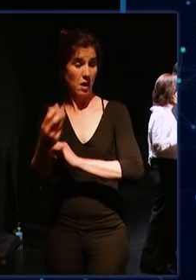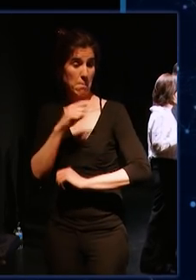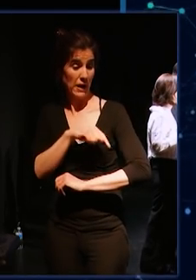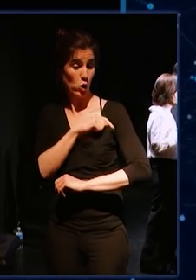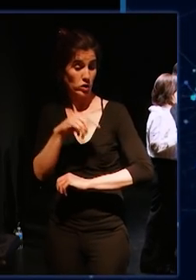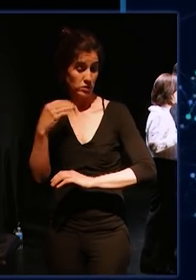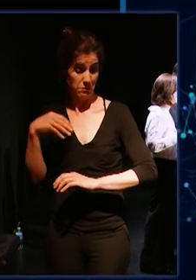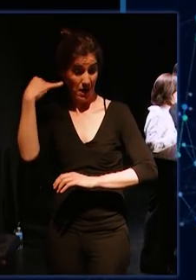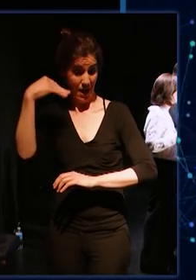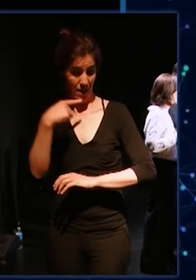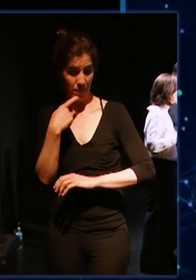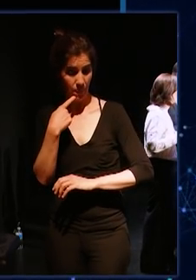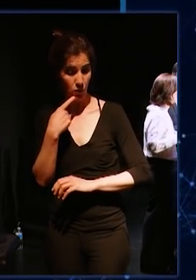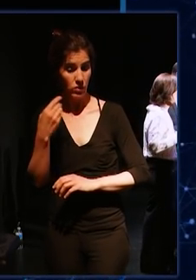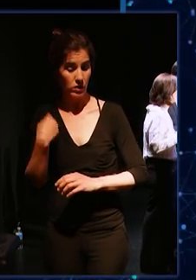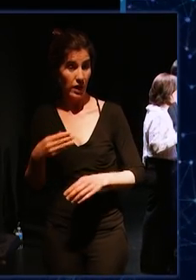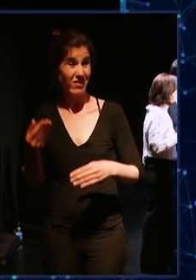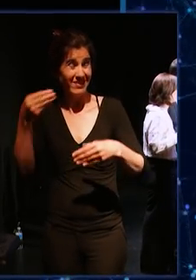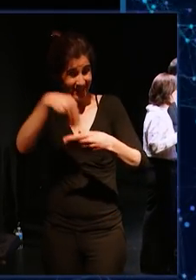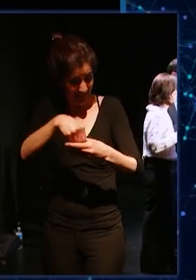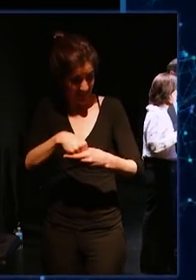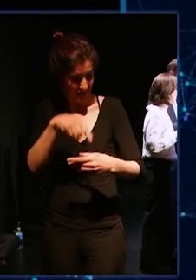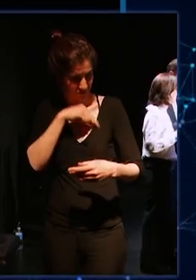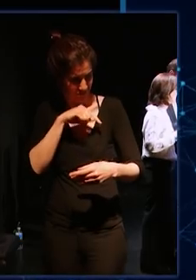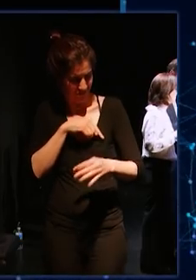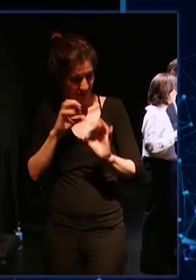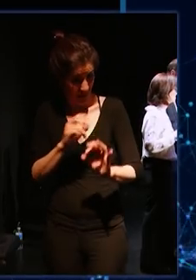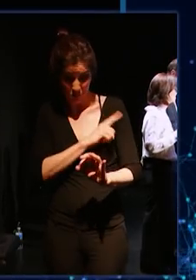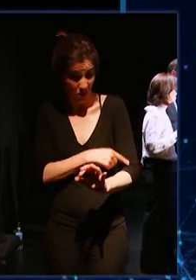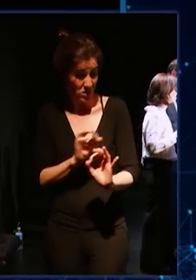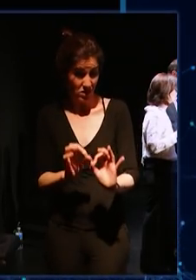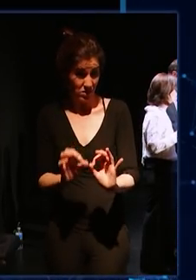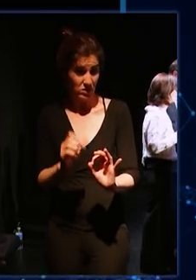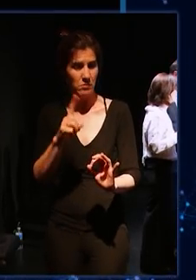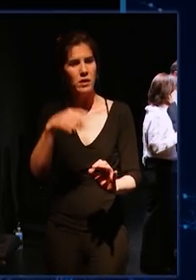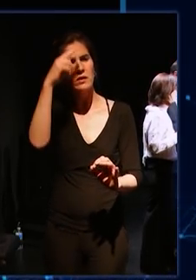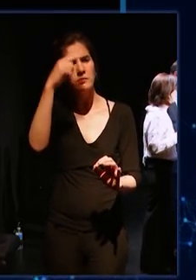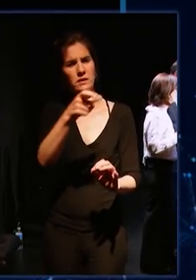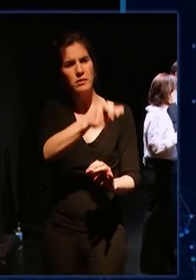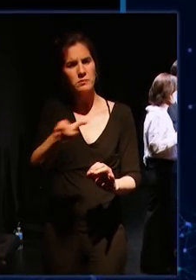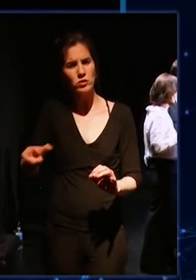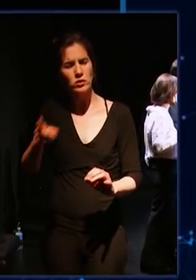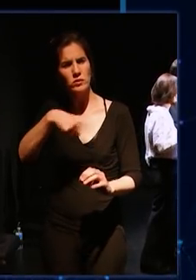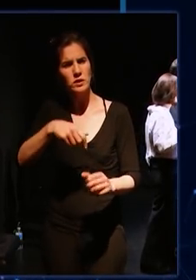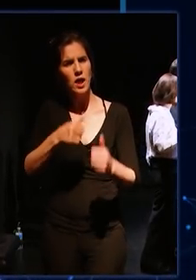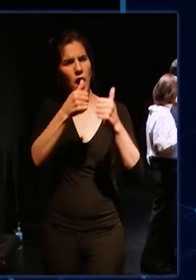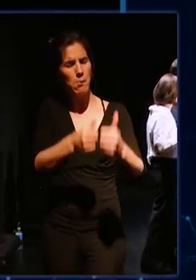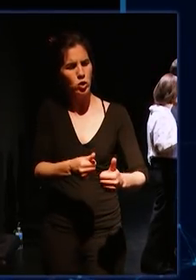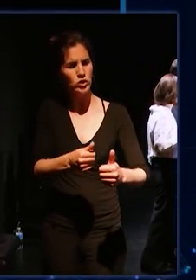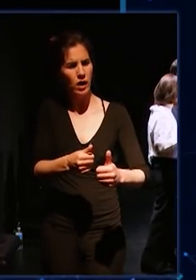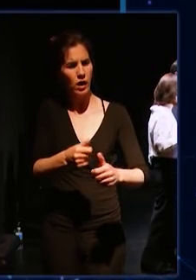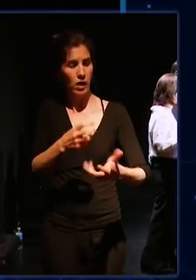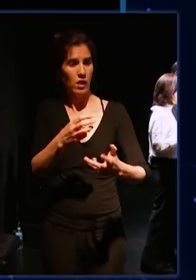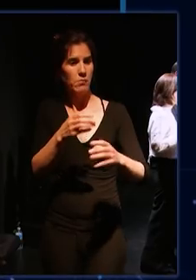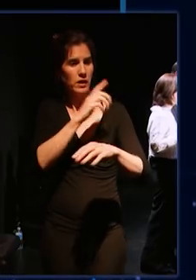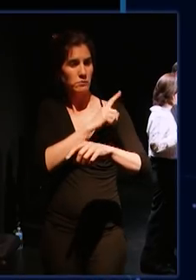Laia ja estan dins de la pròpia essència de l'esport i un element de benestar per les persones. Nosaltres, la nostra proposta per l'esport s'articula en base a tres